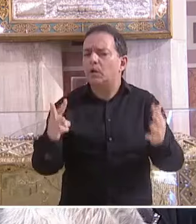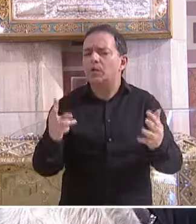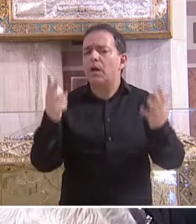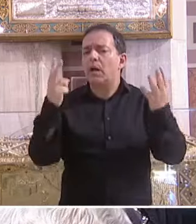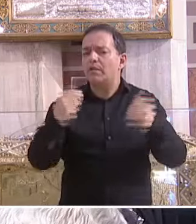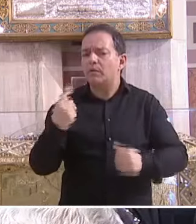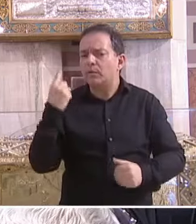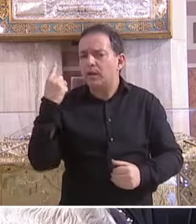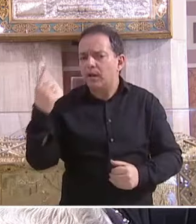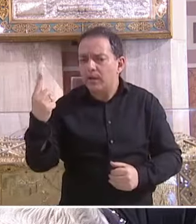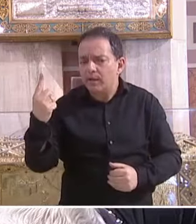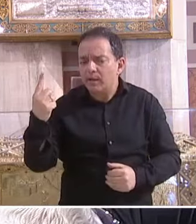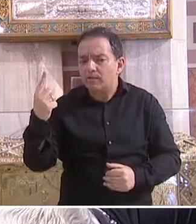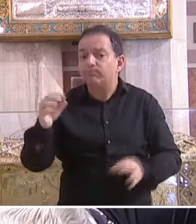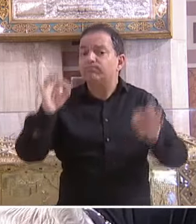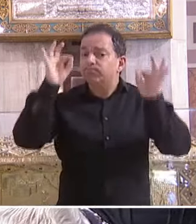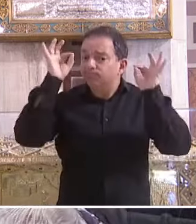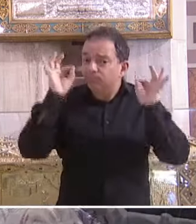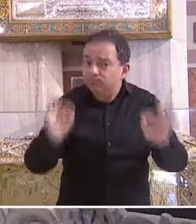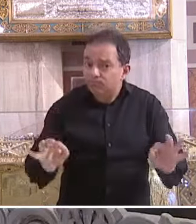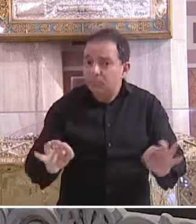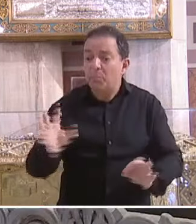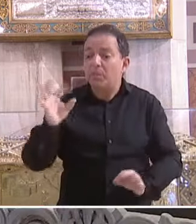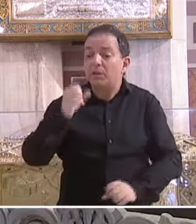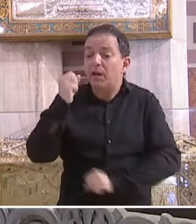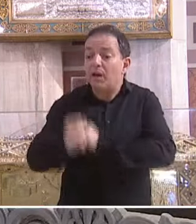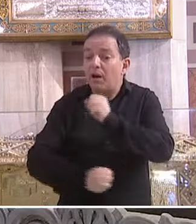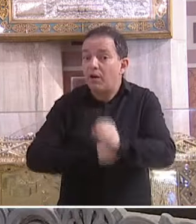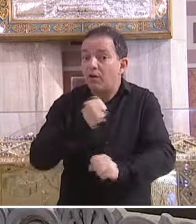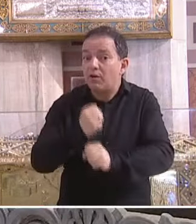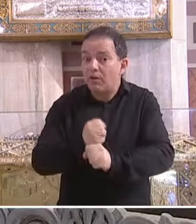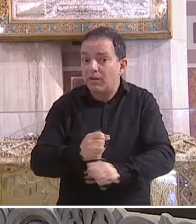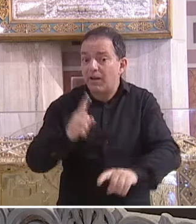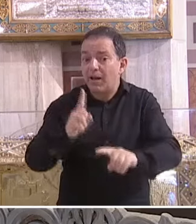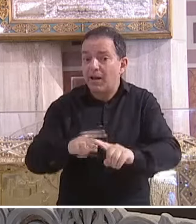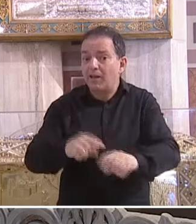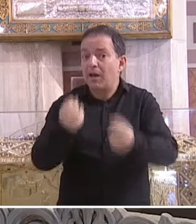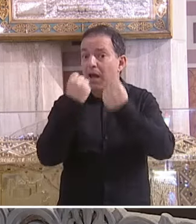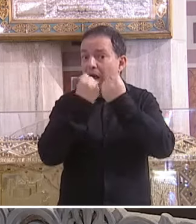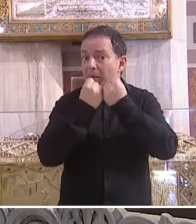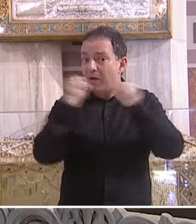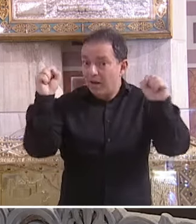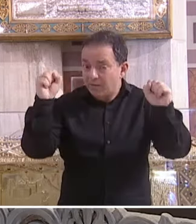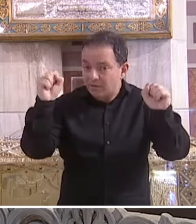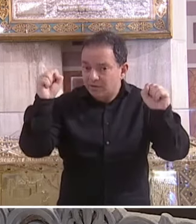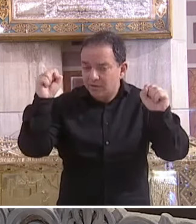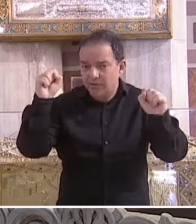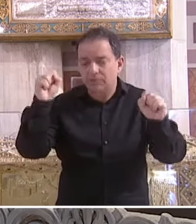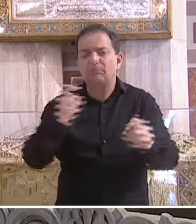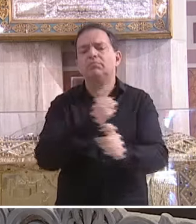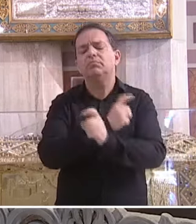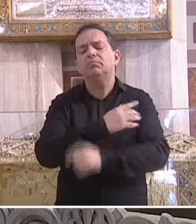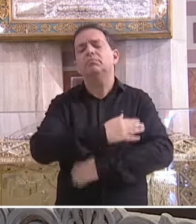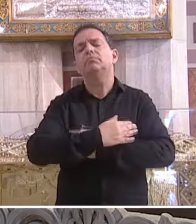1871, έτος της πεντηκοστής επετείου από της Ελληνικής Επαναστάσεως, το Τίμιο Λείψανο